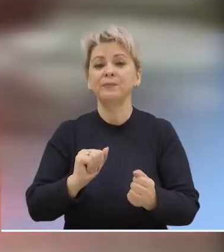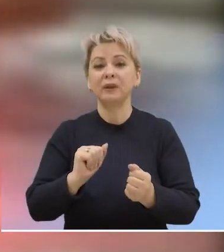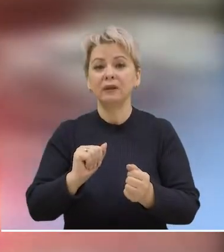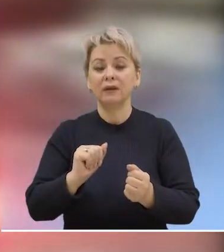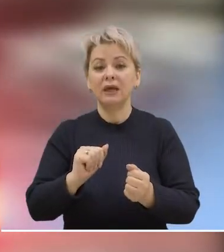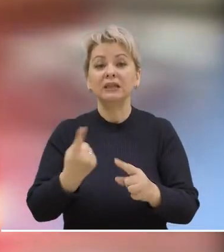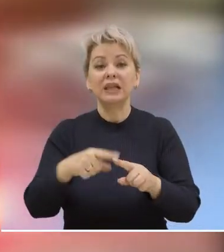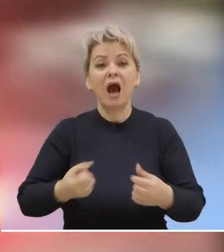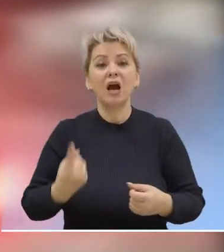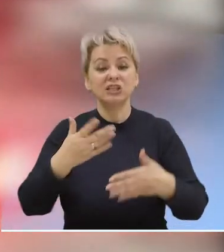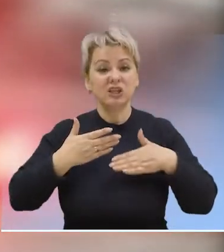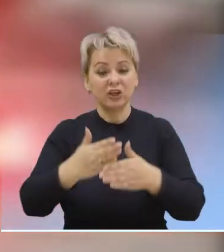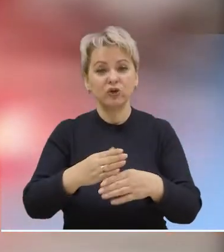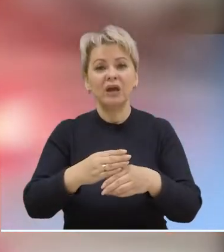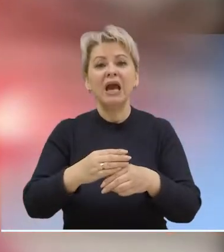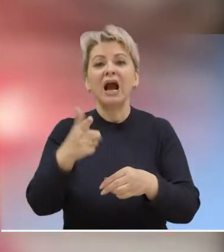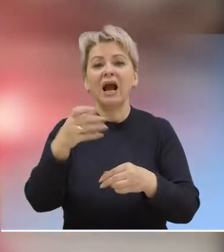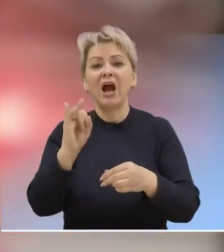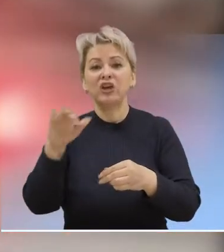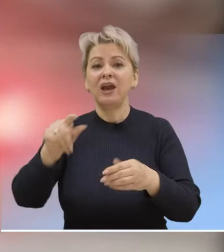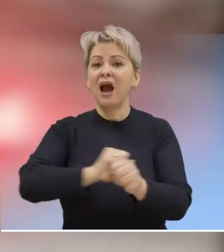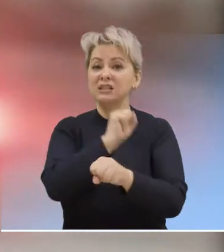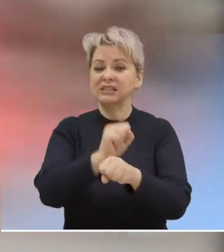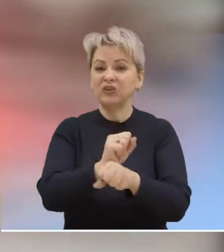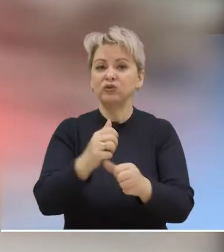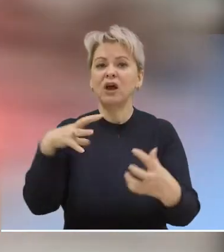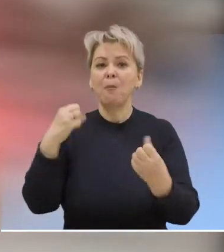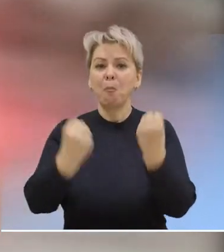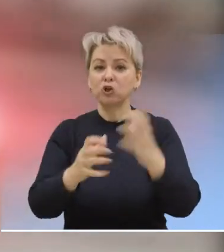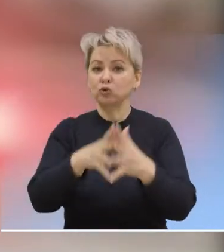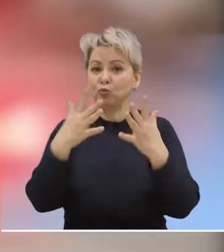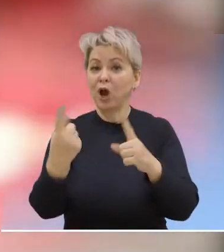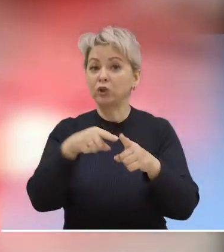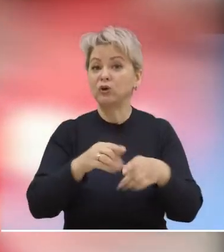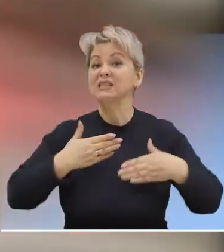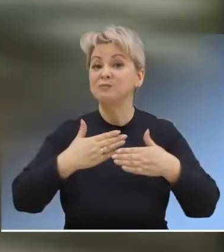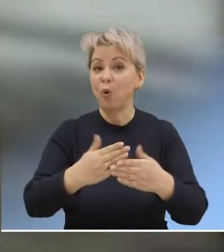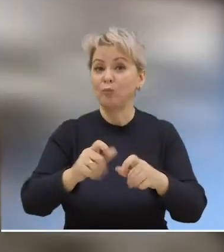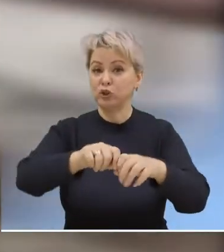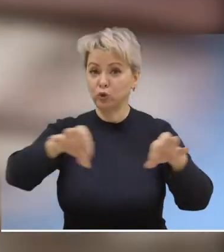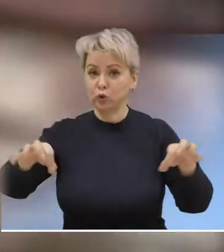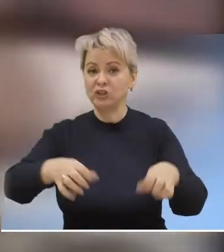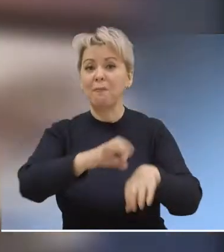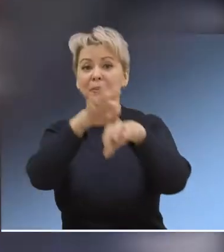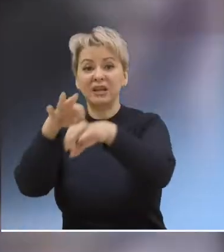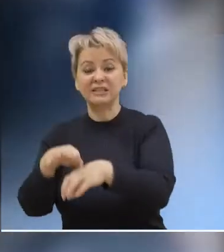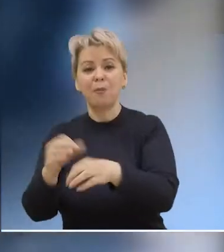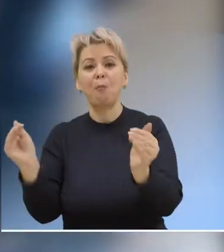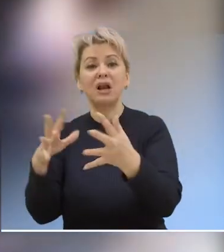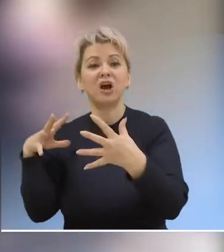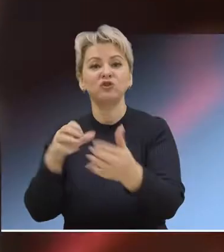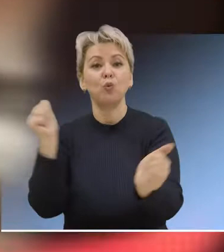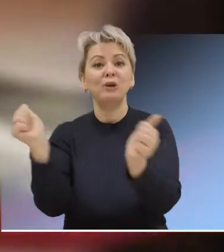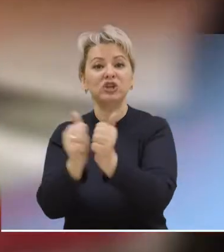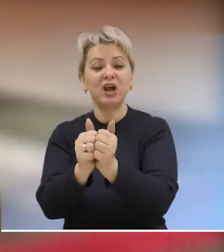увенчались успехом. Для оказания помощи инспекторы остановили попутный грузовой автомобиль, который с помощью троса отбуксировал микроавтобус